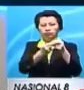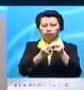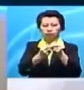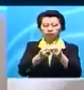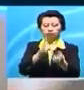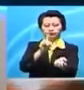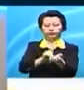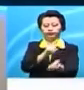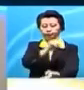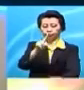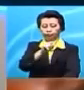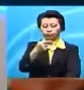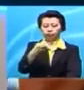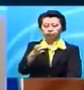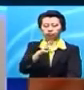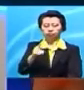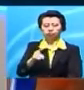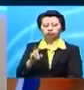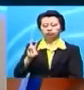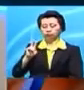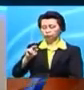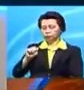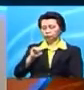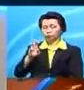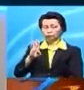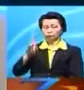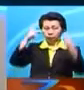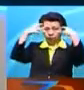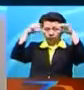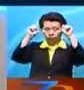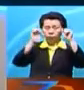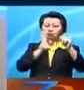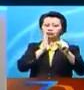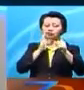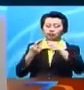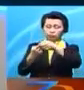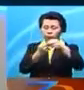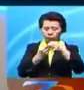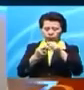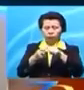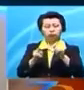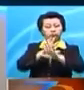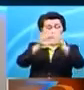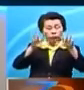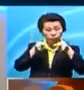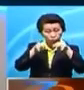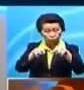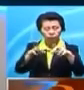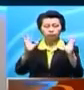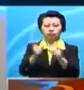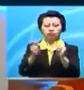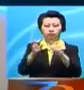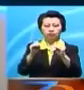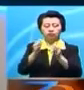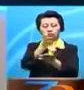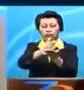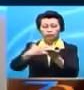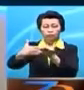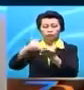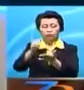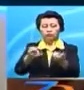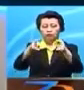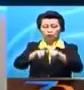Seri Dr. Ahmad Zahid yang juga naib Presiden UMNO mengakui kesepaduan itu jelas kelihatan pada mesyuarat peringkat bahagian